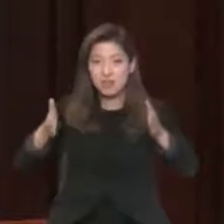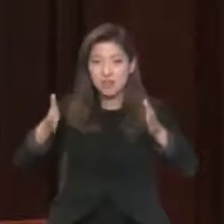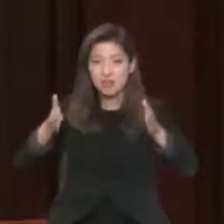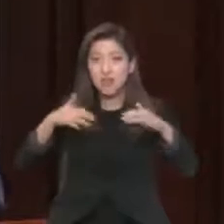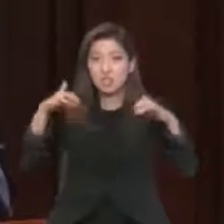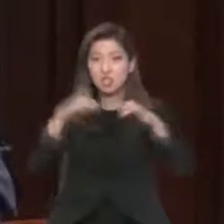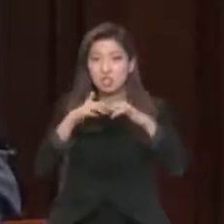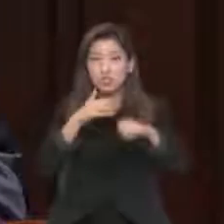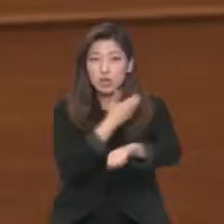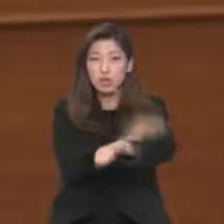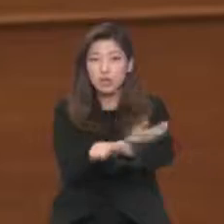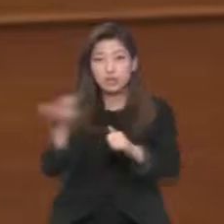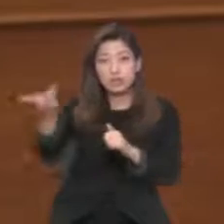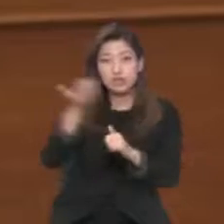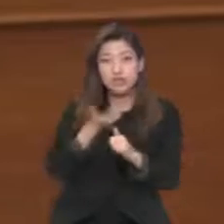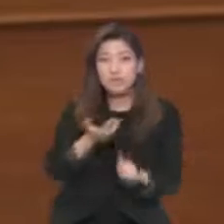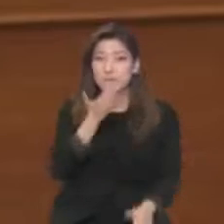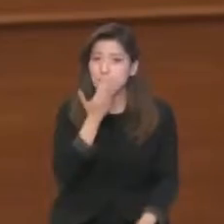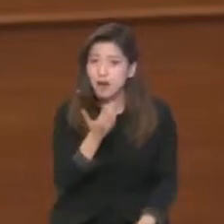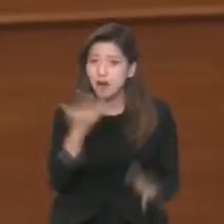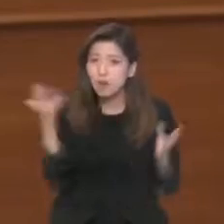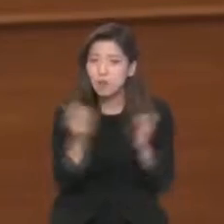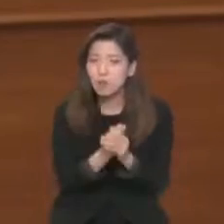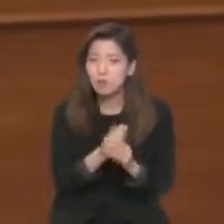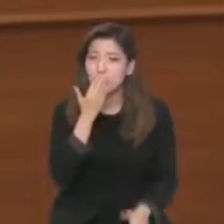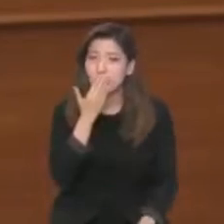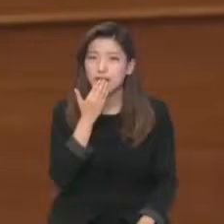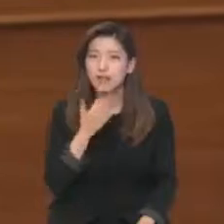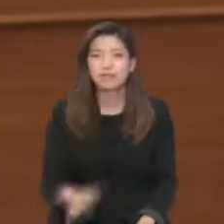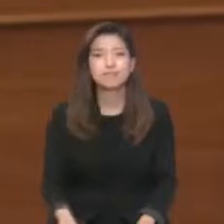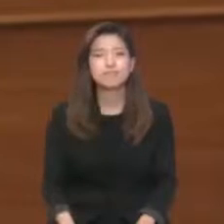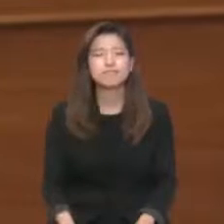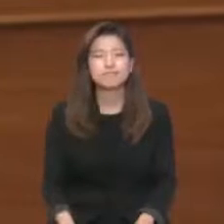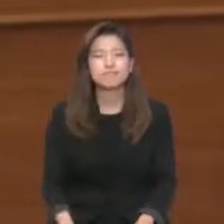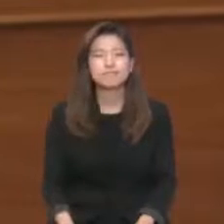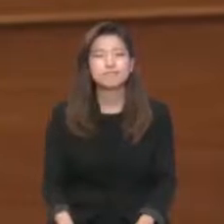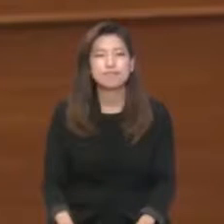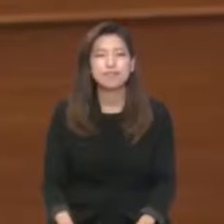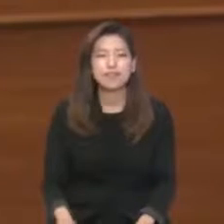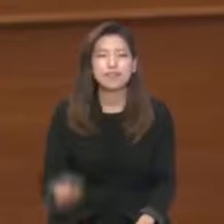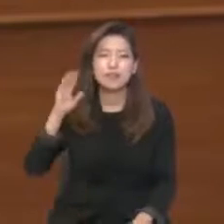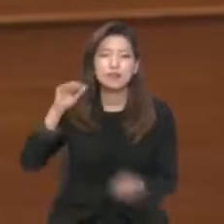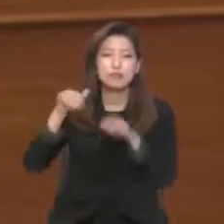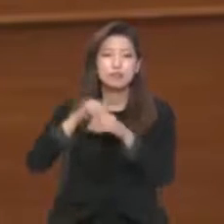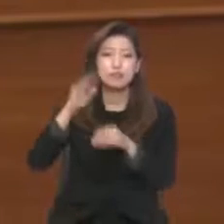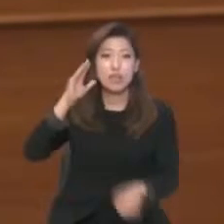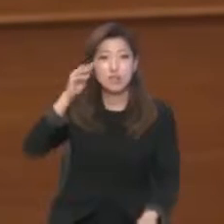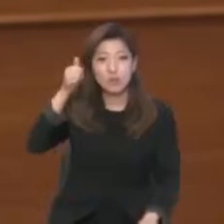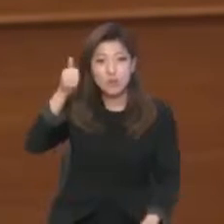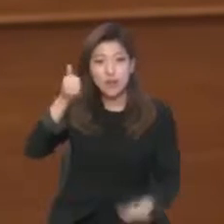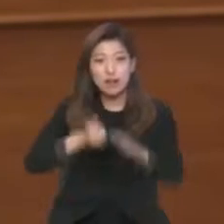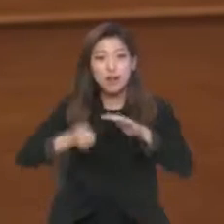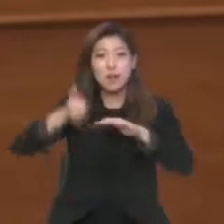있습니까? 그래서 뭐 최초에는 대통령께서도 저렇게 공약을